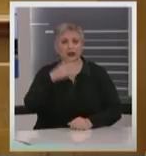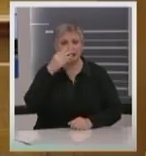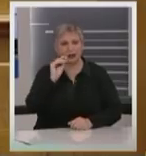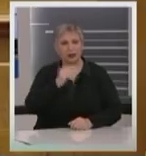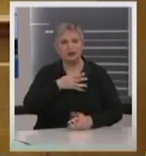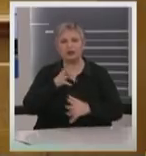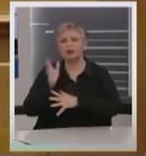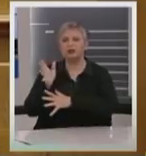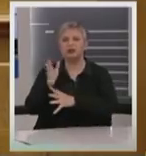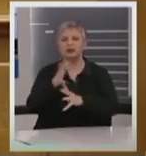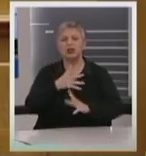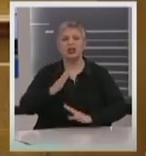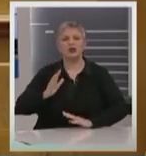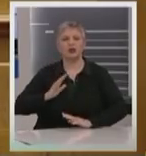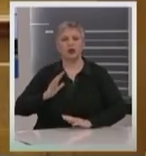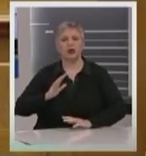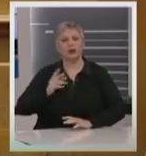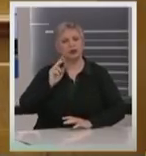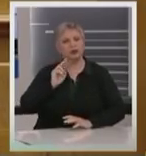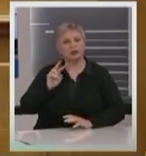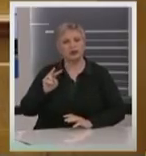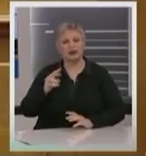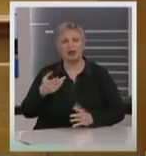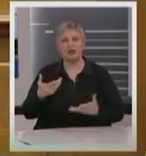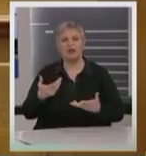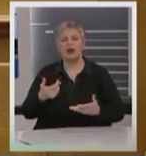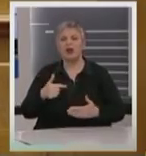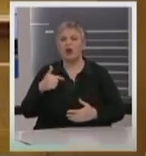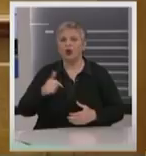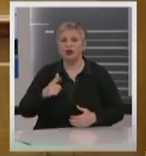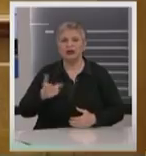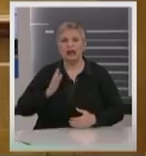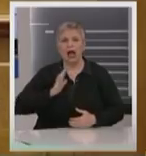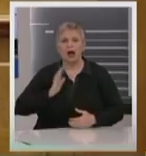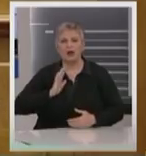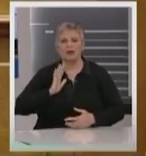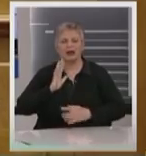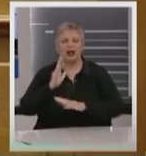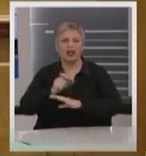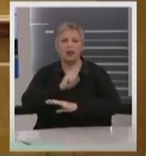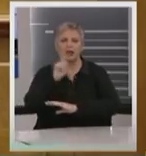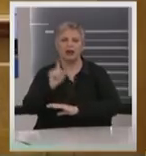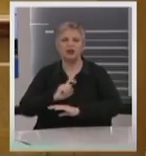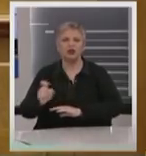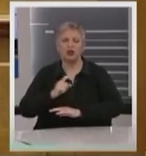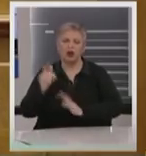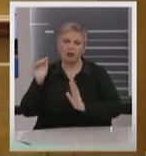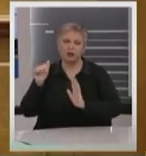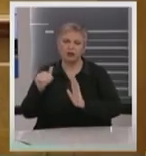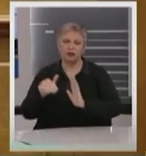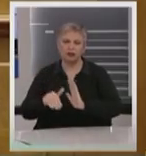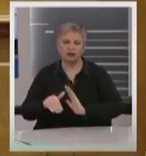κόσμος βλέπει τη ζωή του να επιδεινώνεται μέρα με τη μέρα. Το πρόβλημά σας λοιπόν, κύριε Τσίπρα, είναι